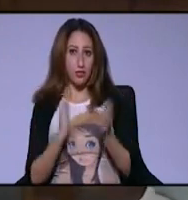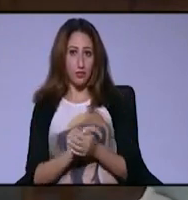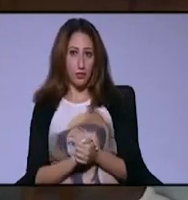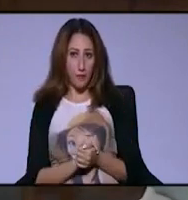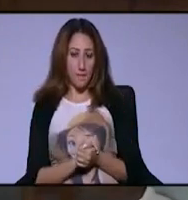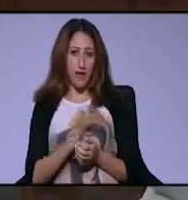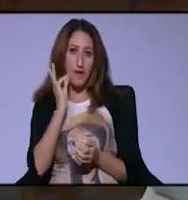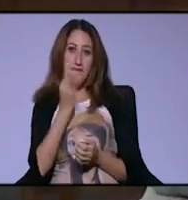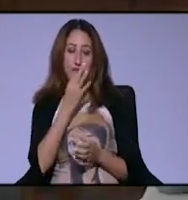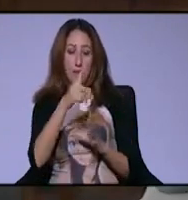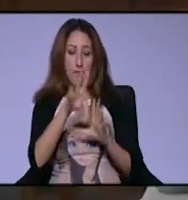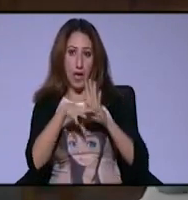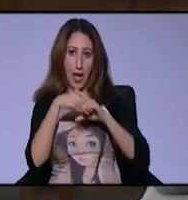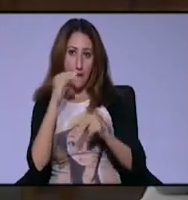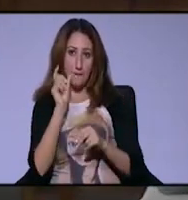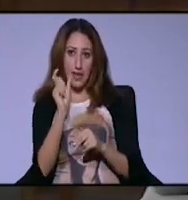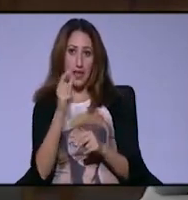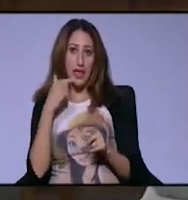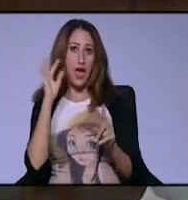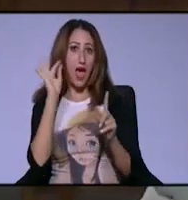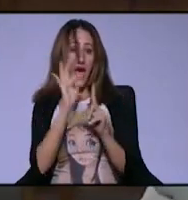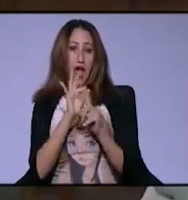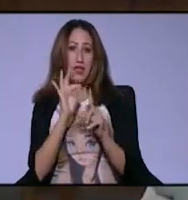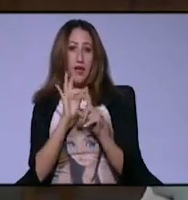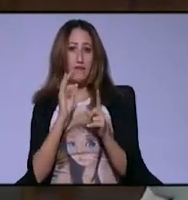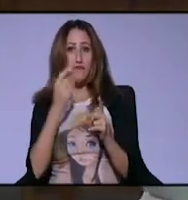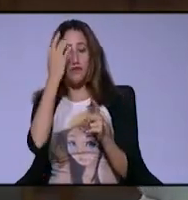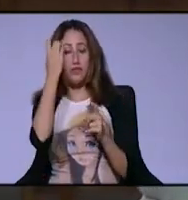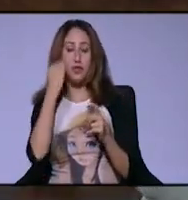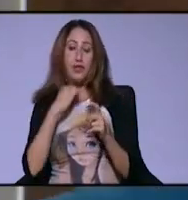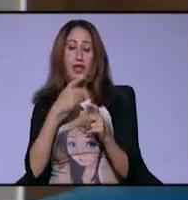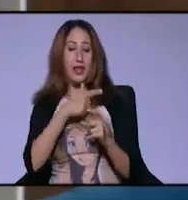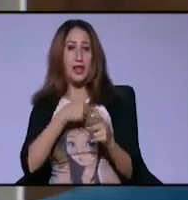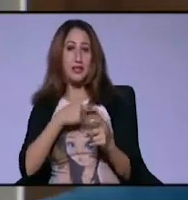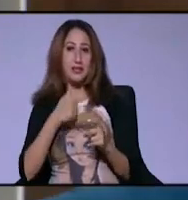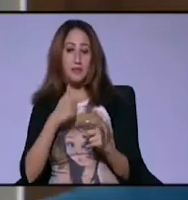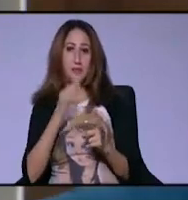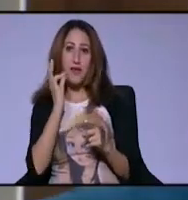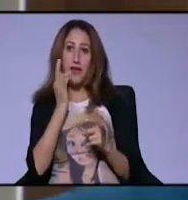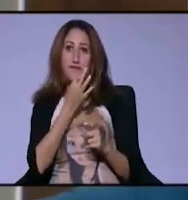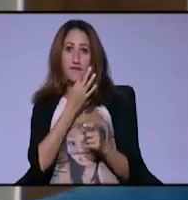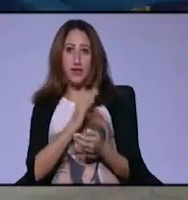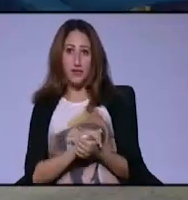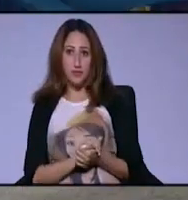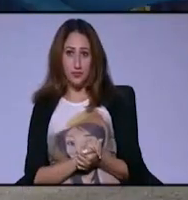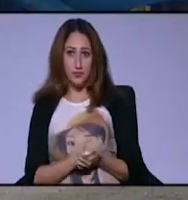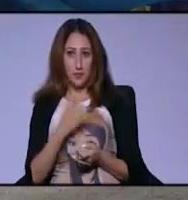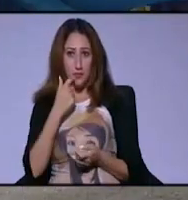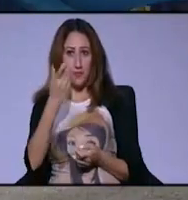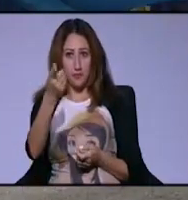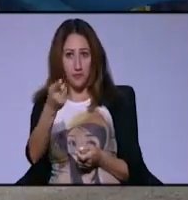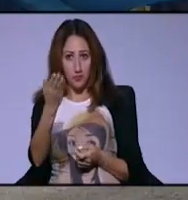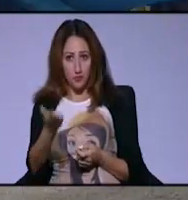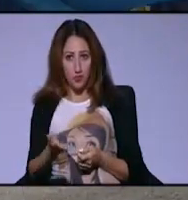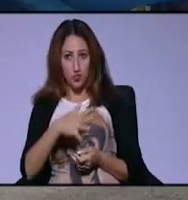وقلت. الهدف من تسمية الفيلم بالاسم هذا الاسم هو طبعا في حضرة